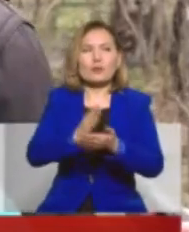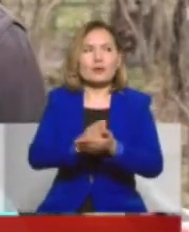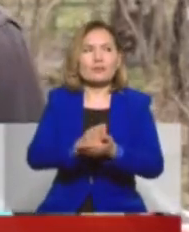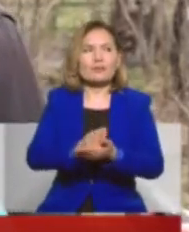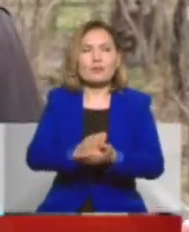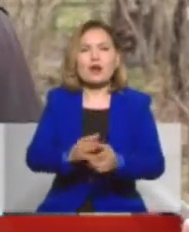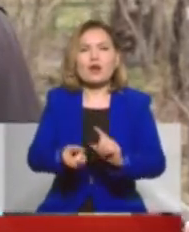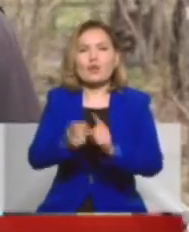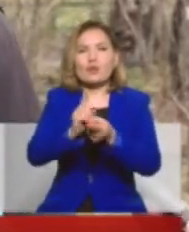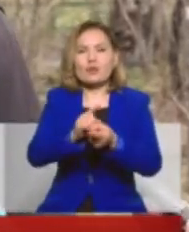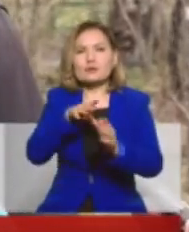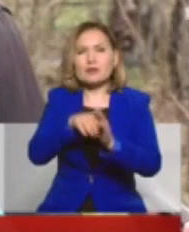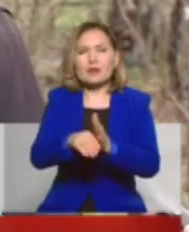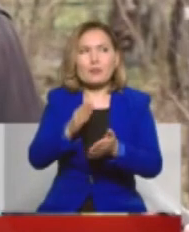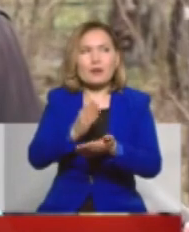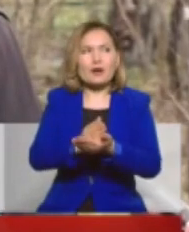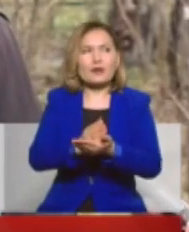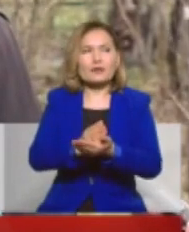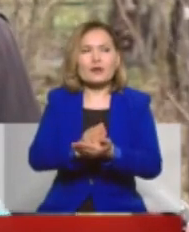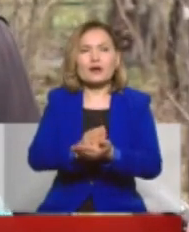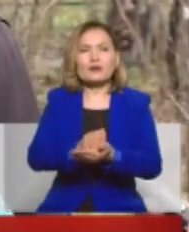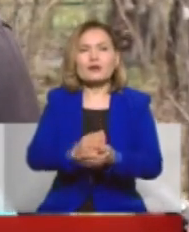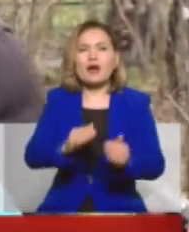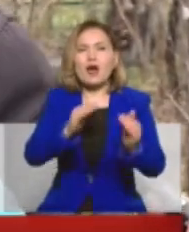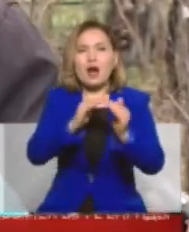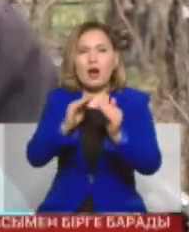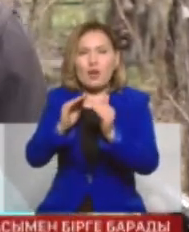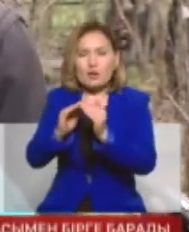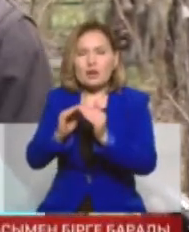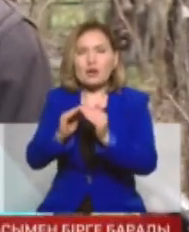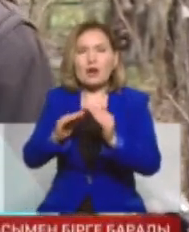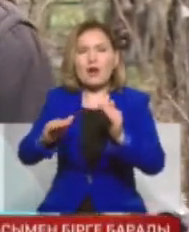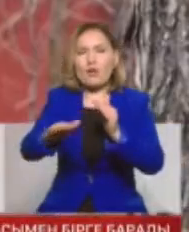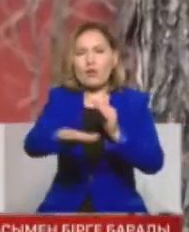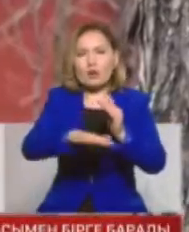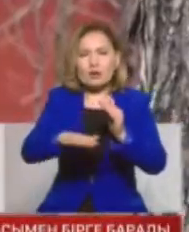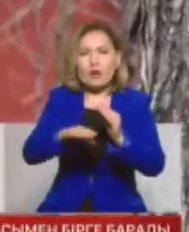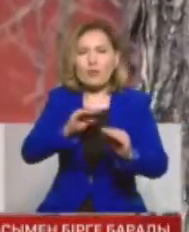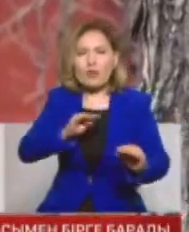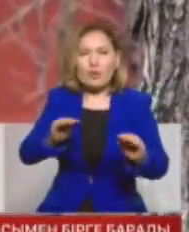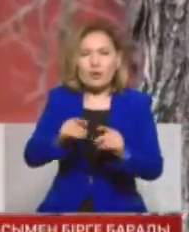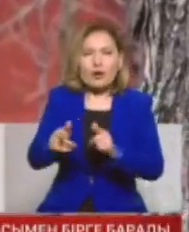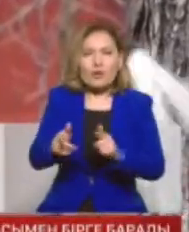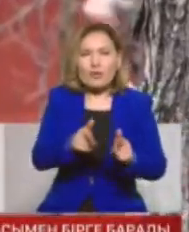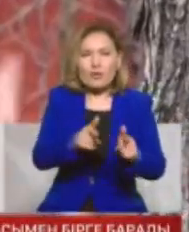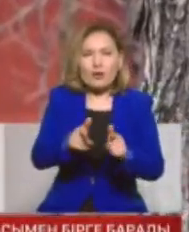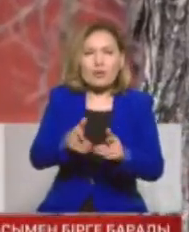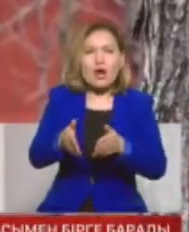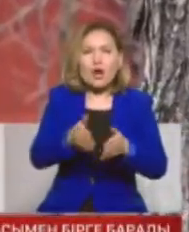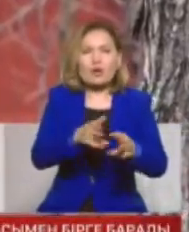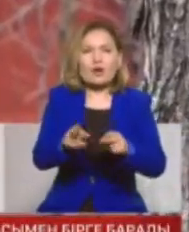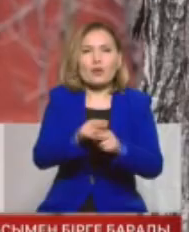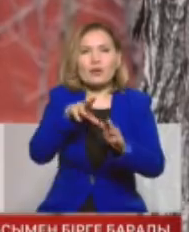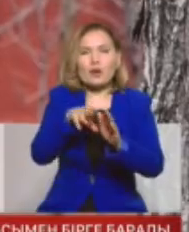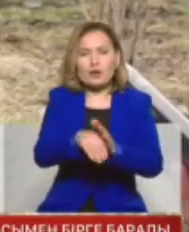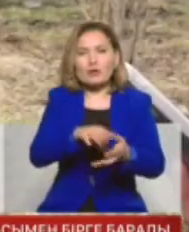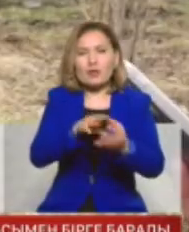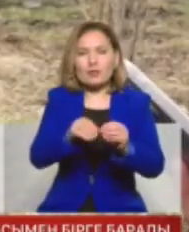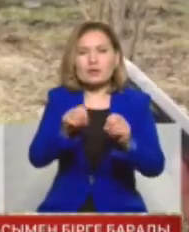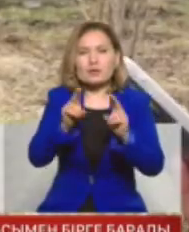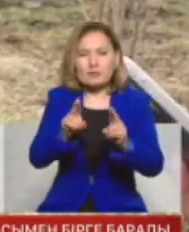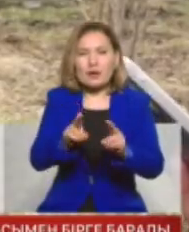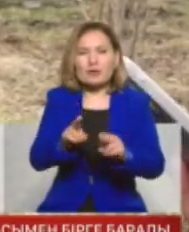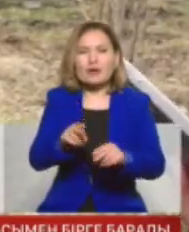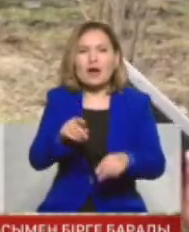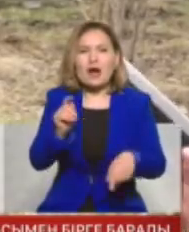Өзгерістер бар. Осында аулалар салып жатыр, жолдарды міне бәрін асфальттап жатыр. Енді міне өзіміздің немізді таза ұстайық деп